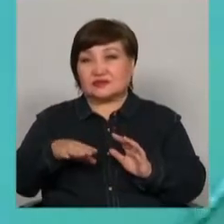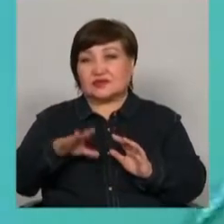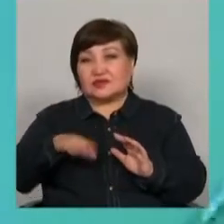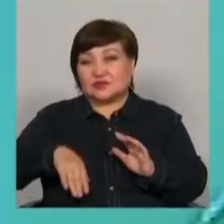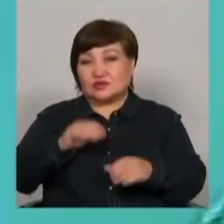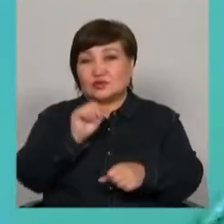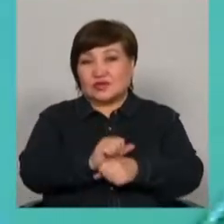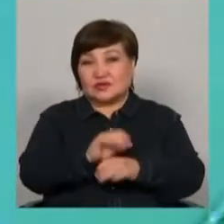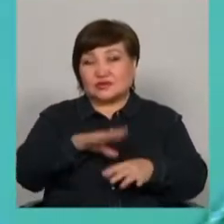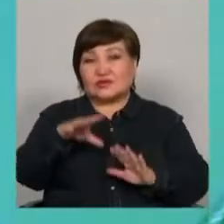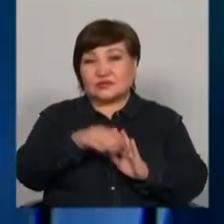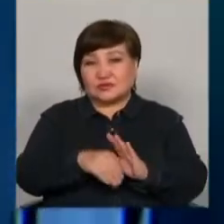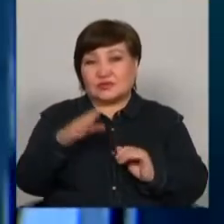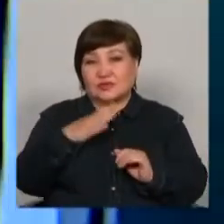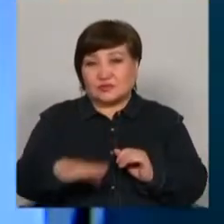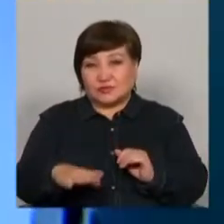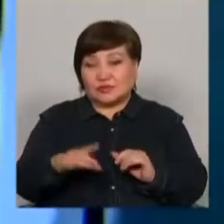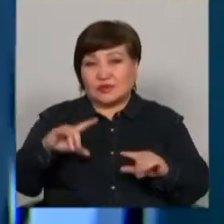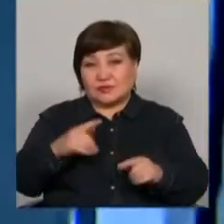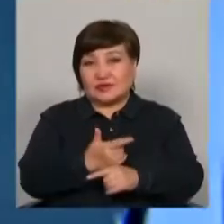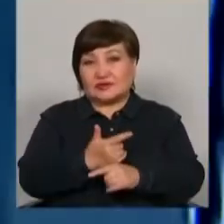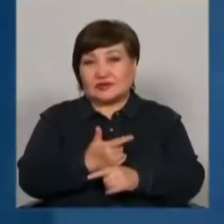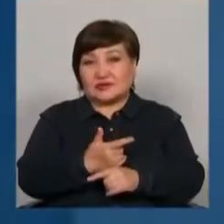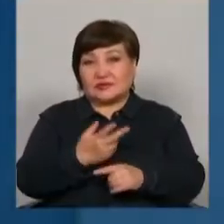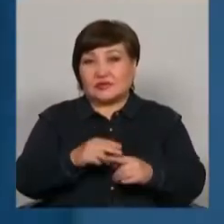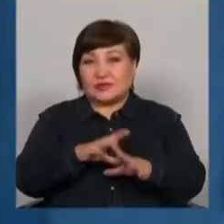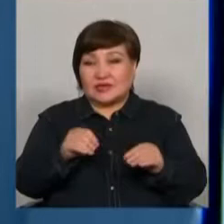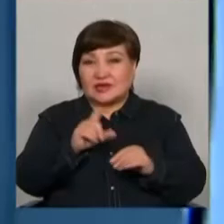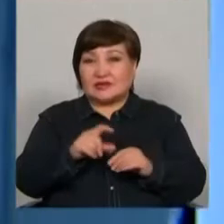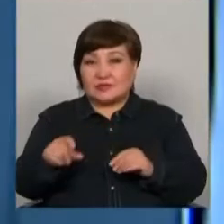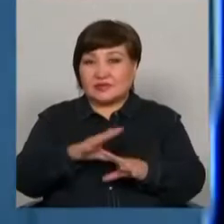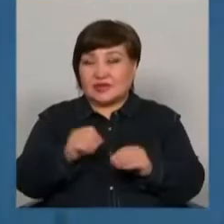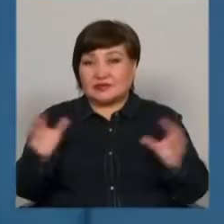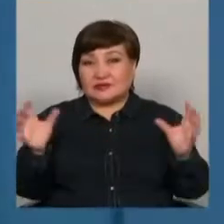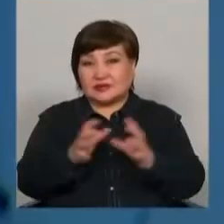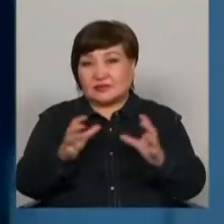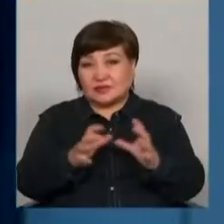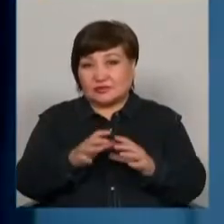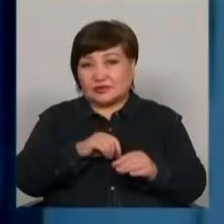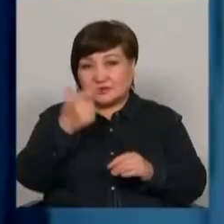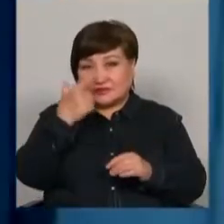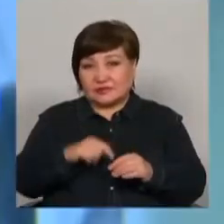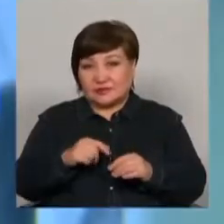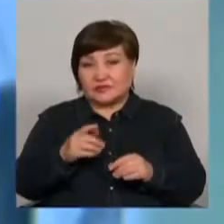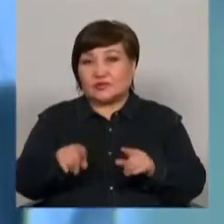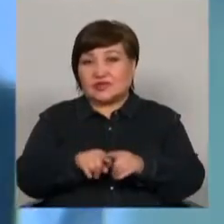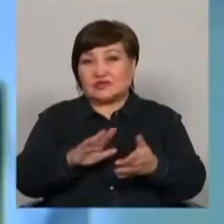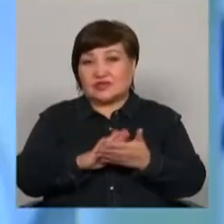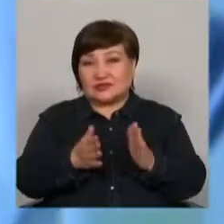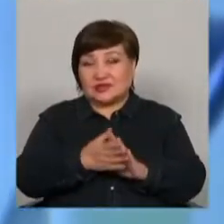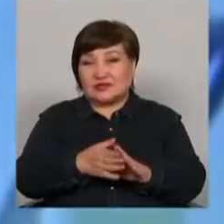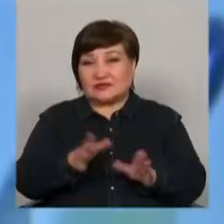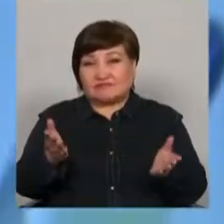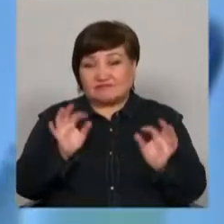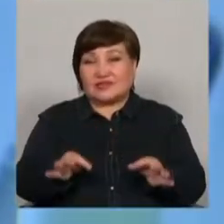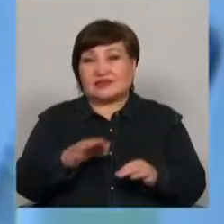енгізуге мәжбүр болдық. Оның барлығы адамның өмірін сақтап қалу үшін ғой. Ондай жағдайдан бет аулақ қылсын. Сары